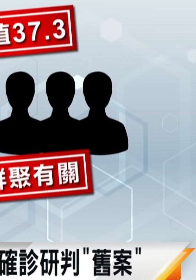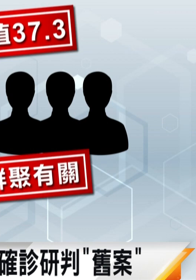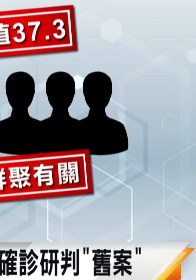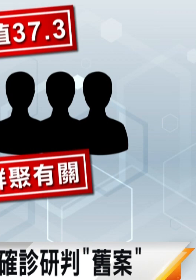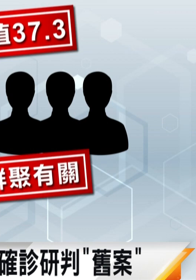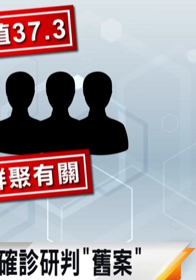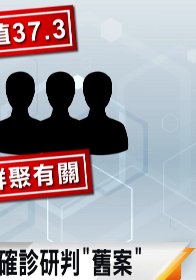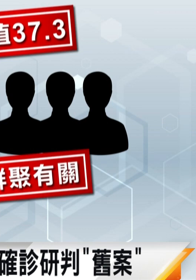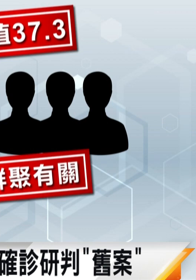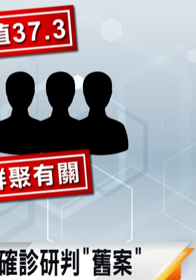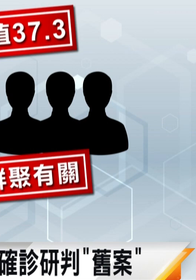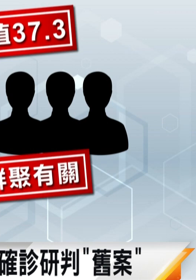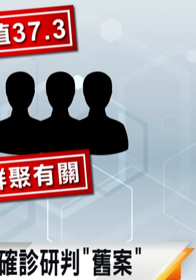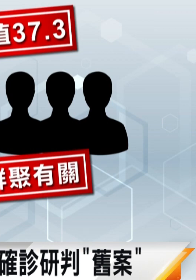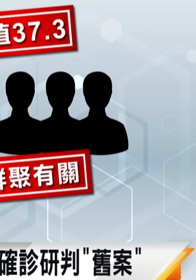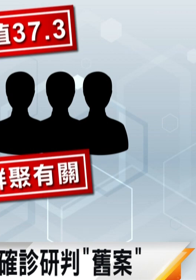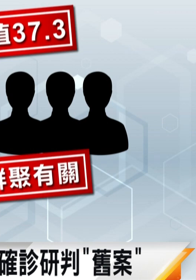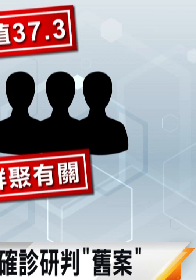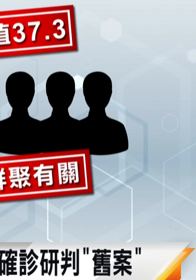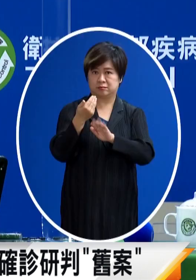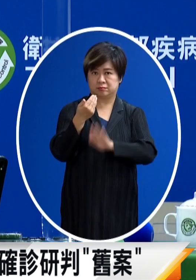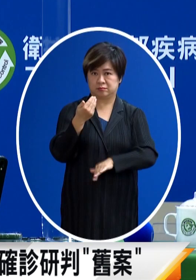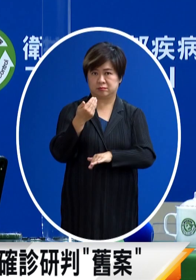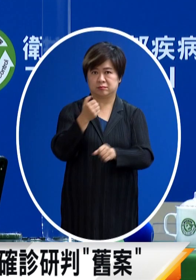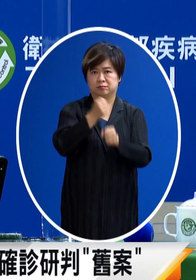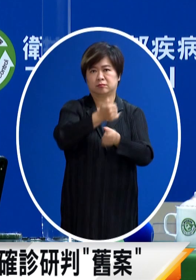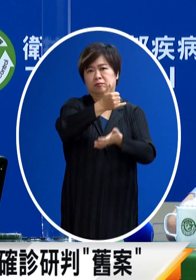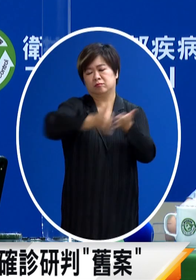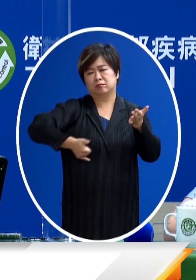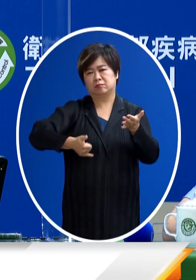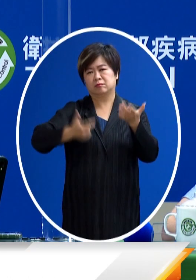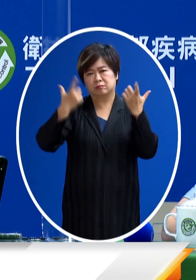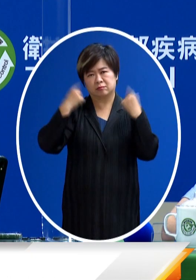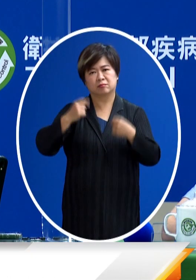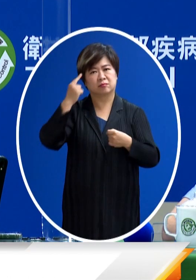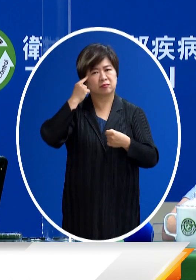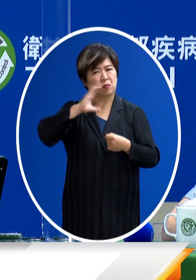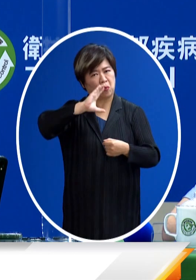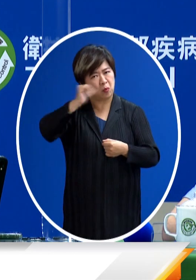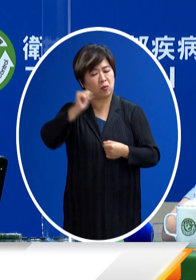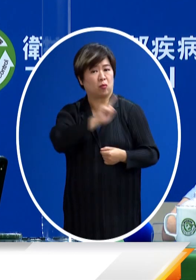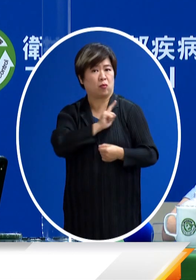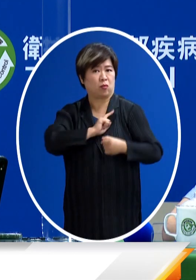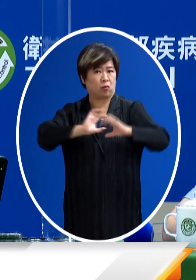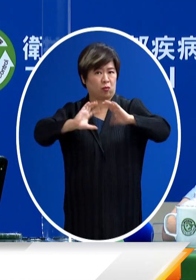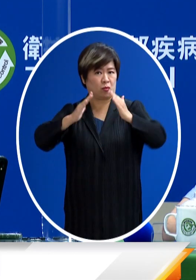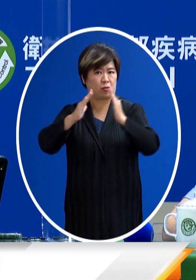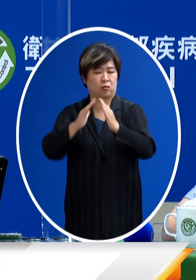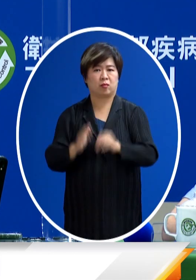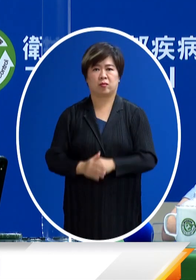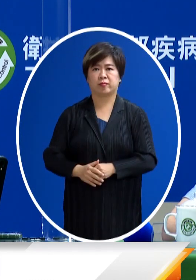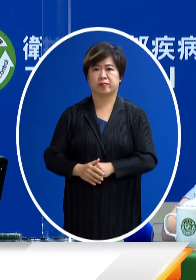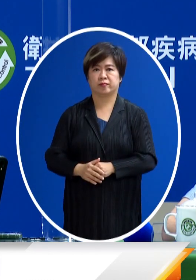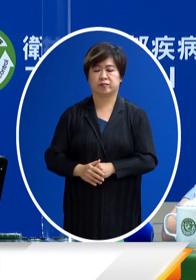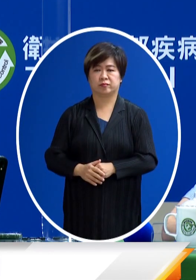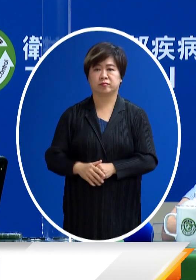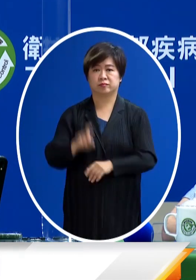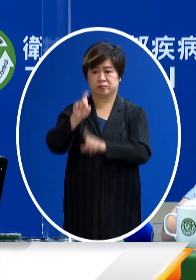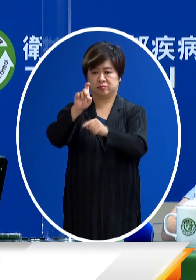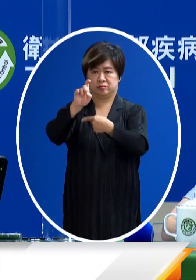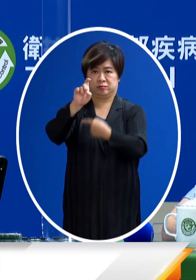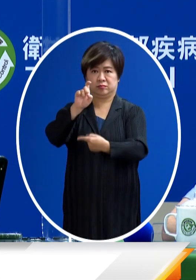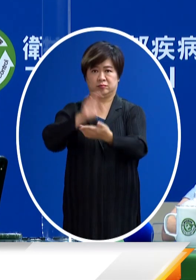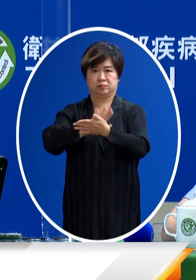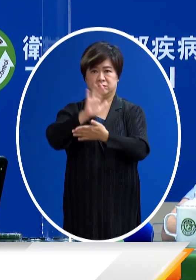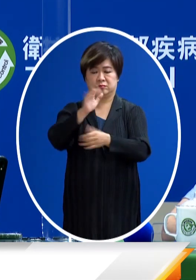月发生的新北职场群聚案有关系。 因为她准备要返国，所以她其实从十月一号开始就